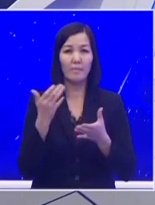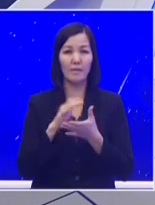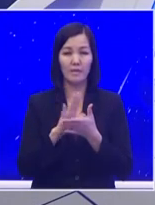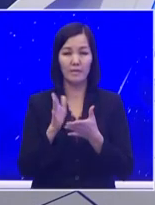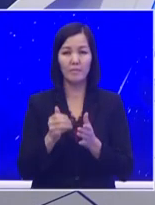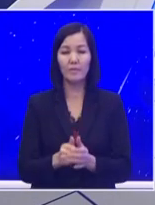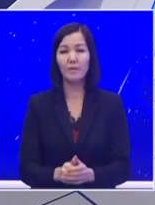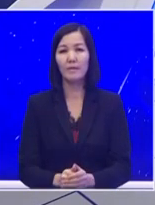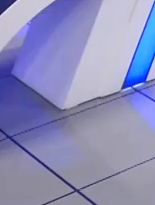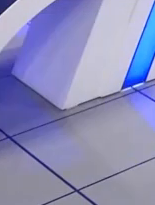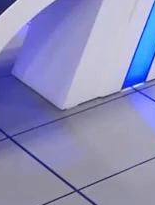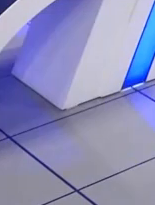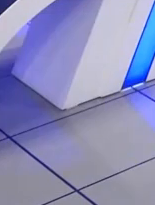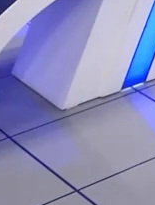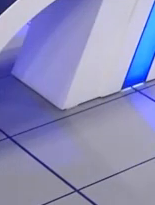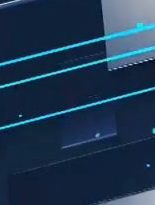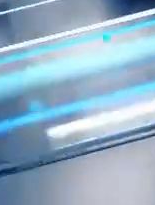бүгін көретіндеріңіз.